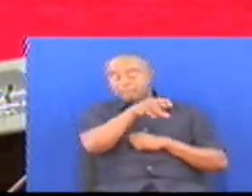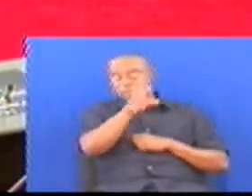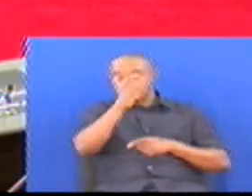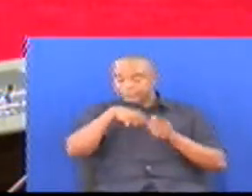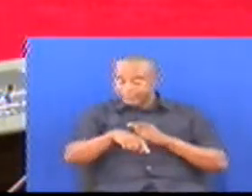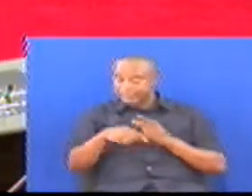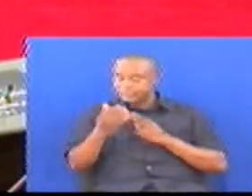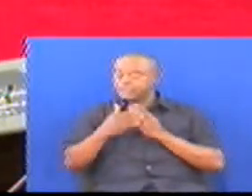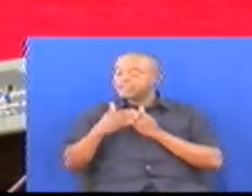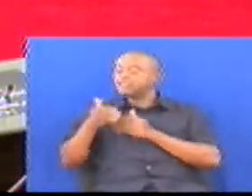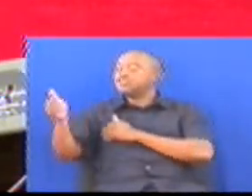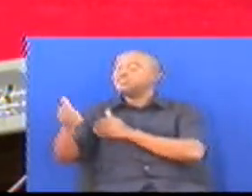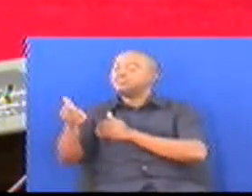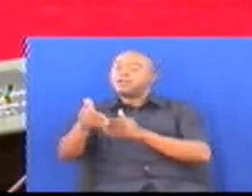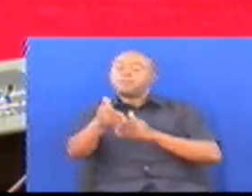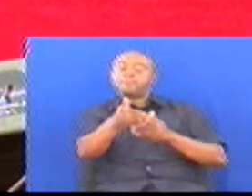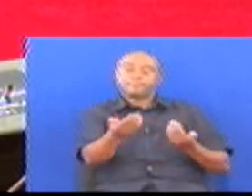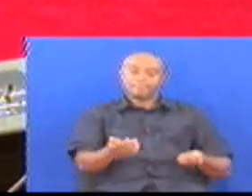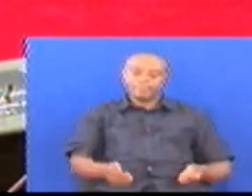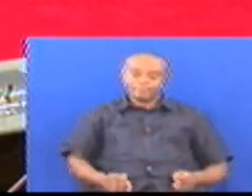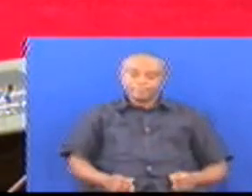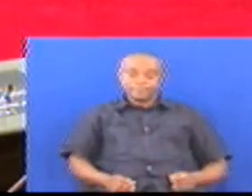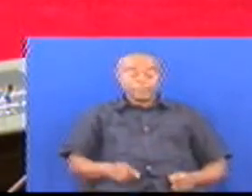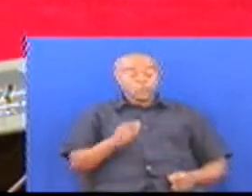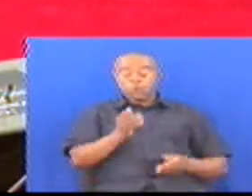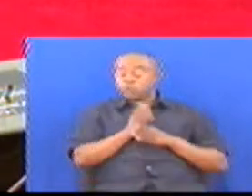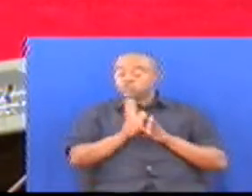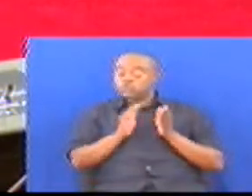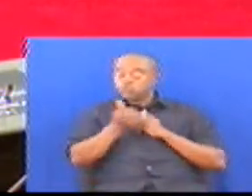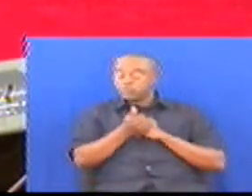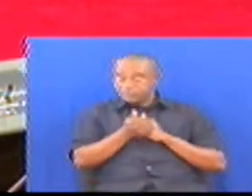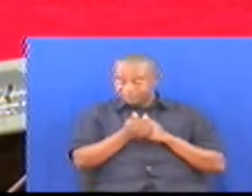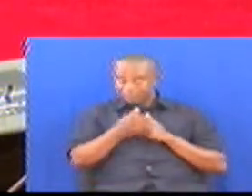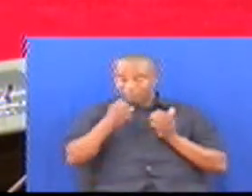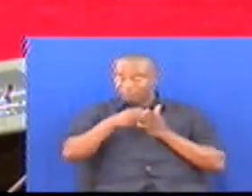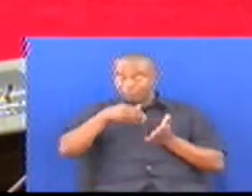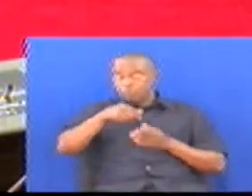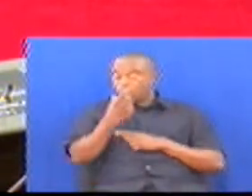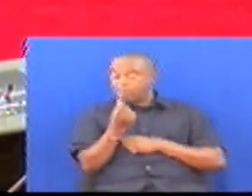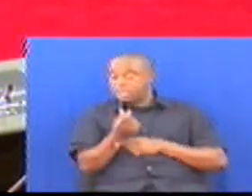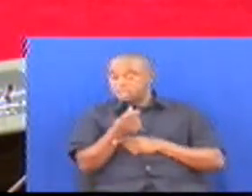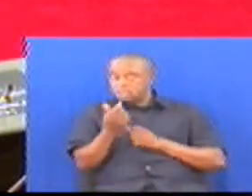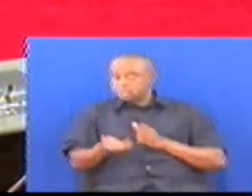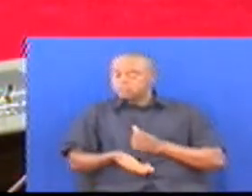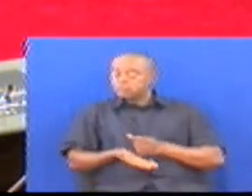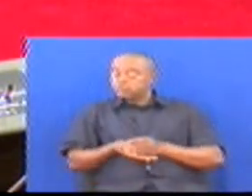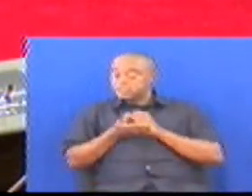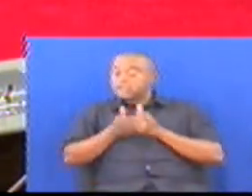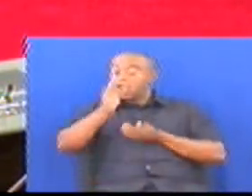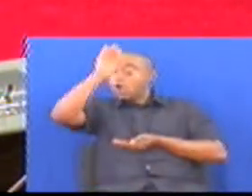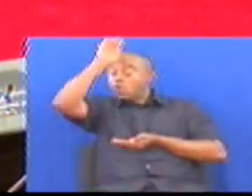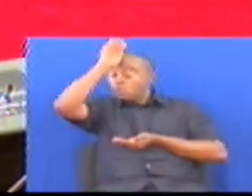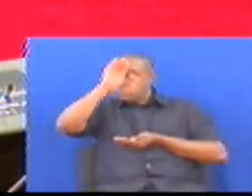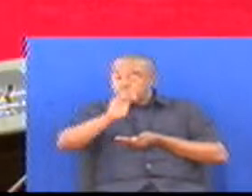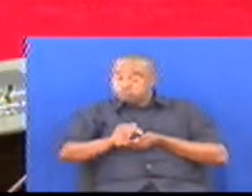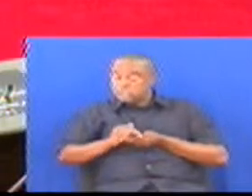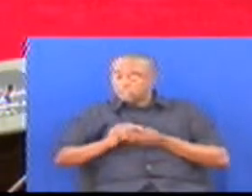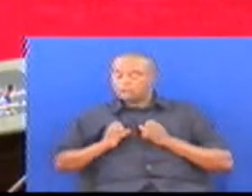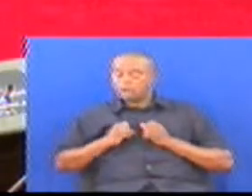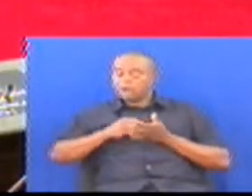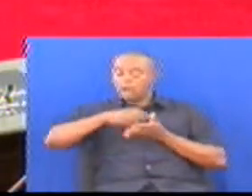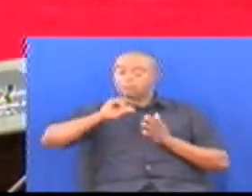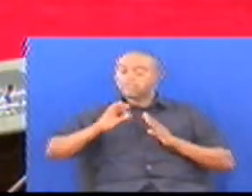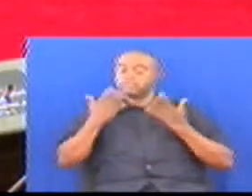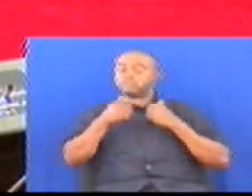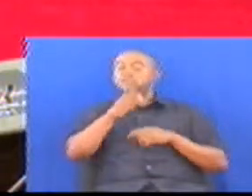jirani. Aidha, mwenendo huu mzuri wa mfumuko wa bei umesaidia kupunguza kasi ya kupanda kwa gharama za maisha kwa